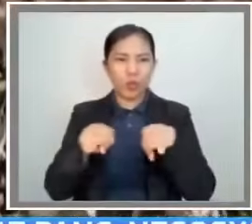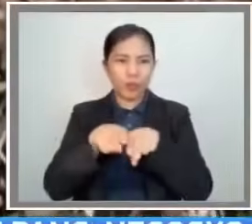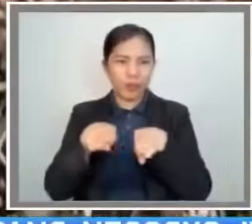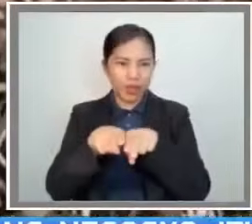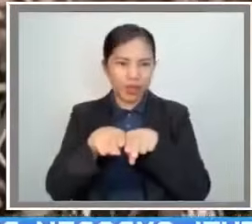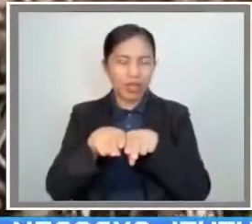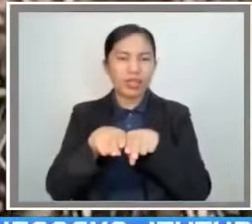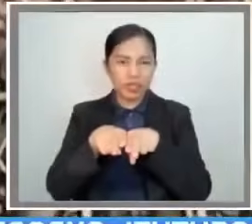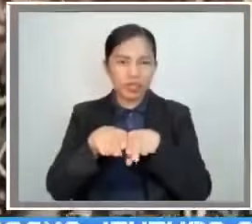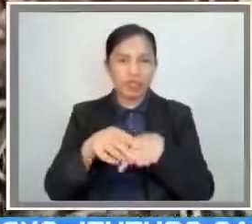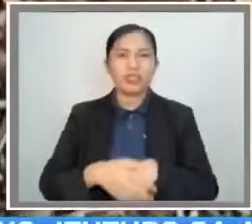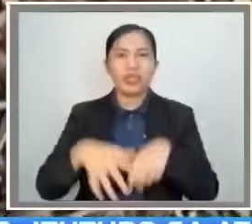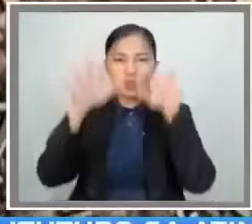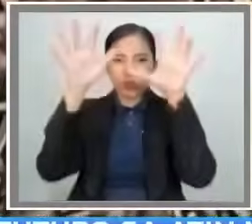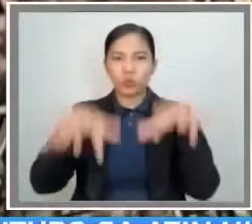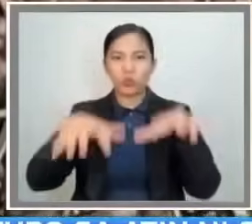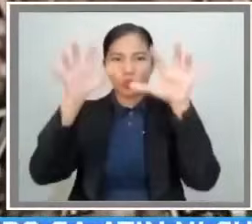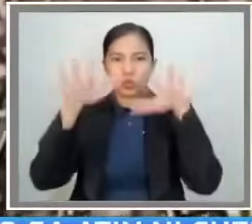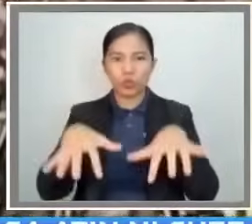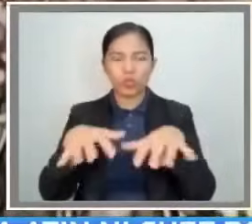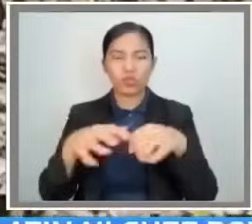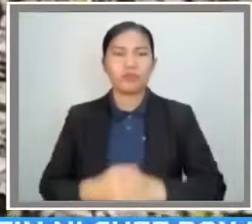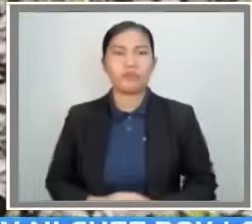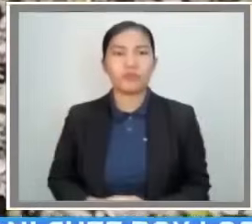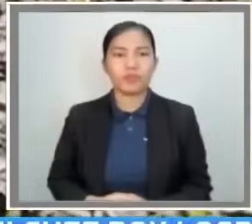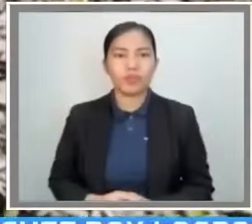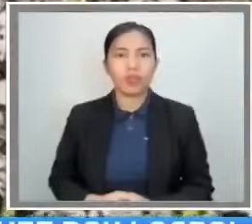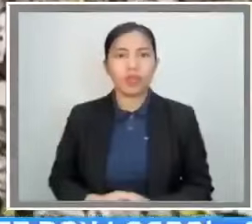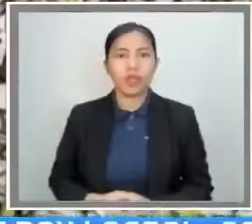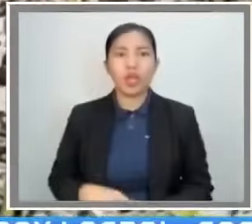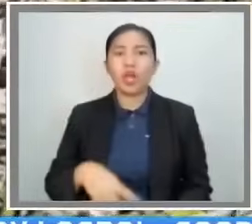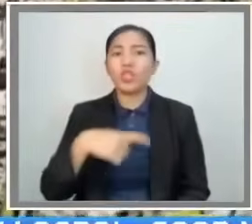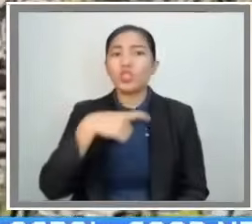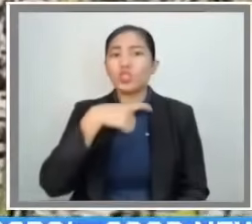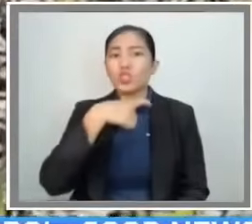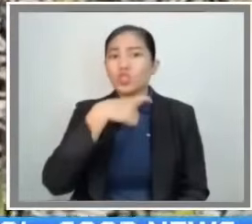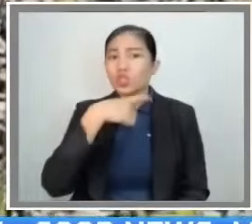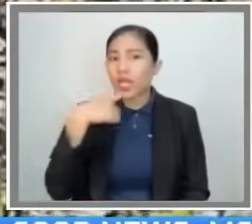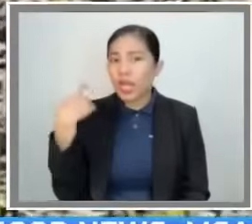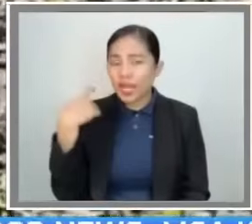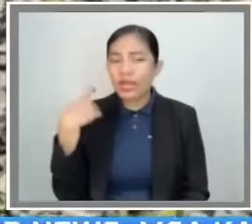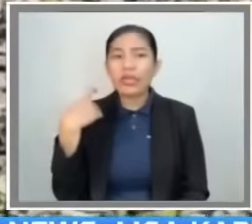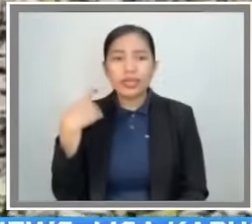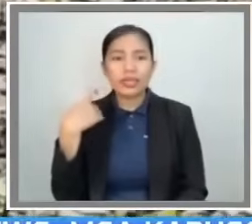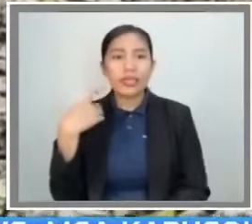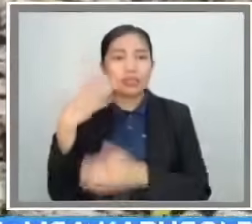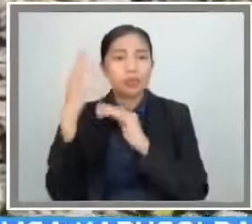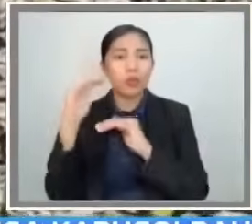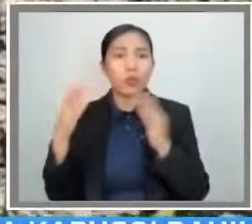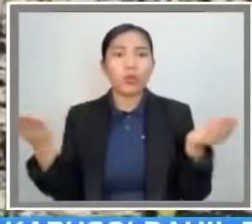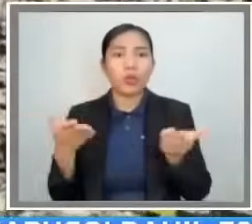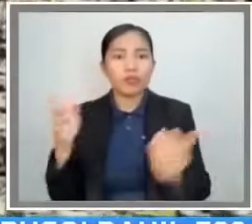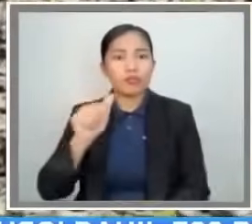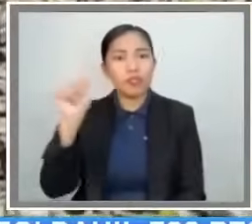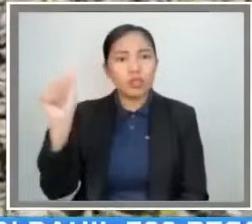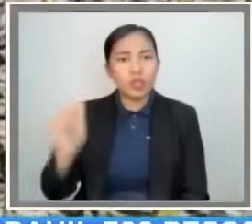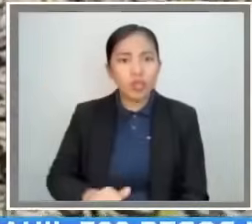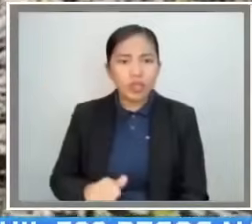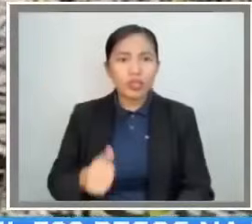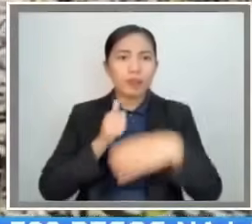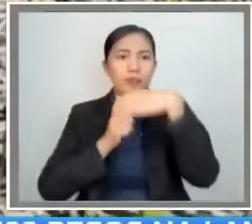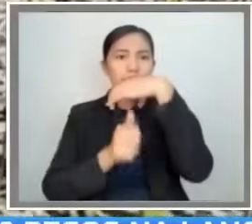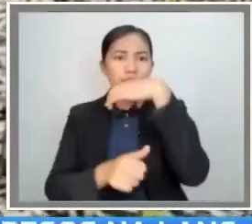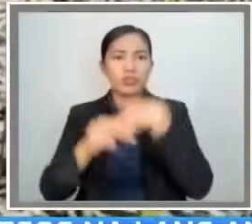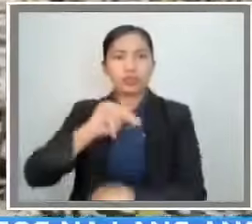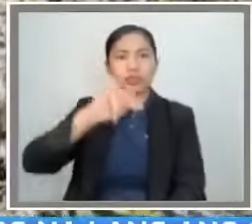ang dami ng ulan. Dry condition naman ang inaasahan sa Antique, Abra, Ilocos Norte, Bataan, Zambales,